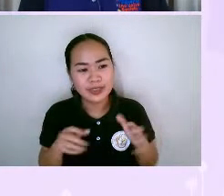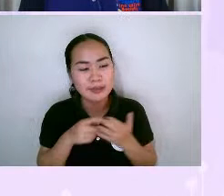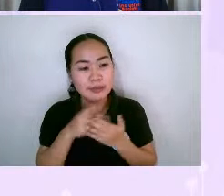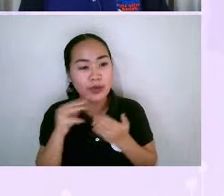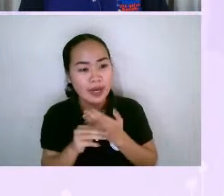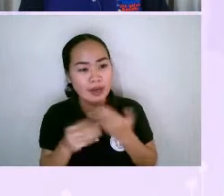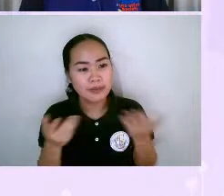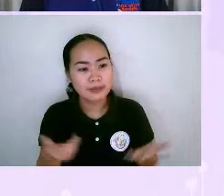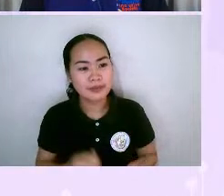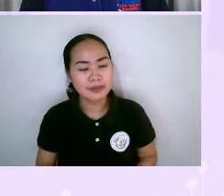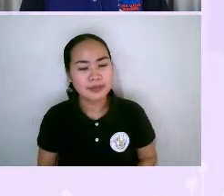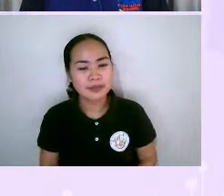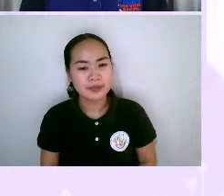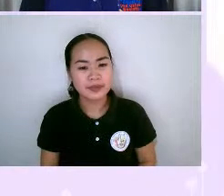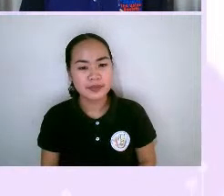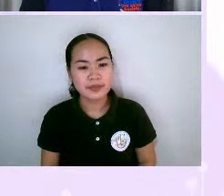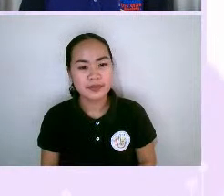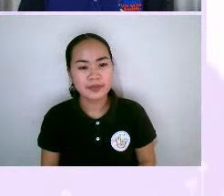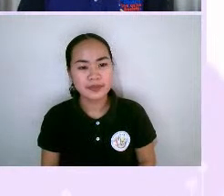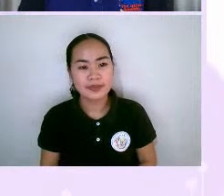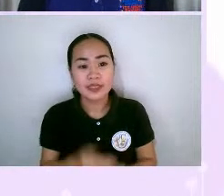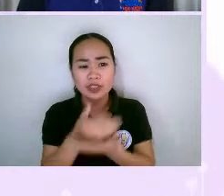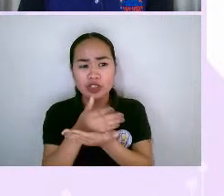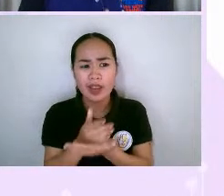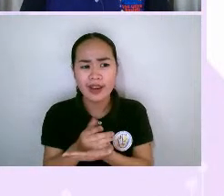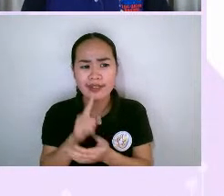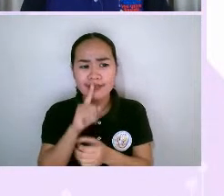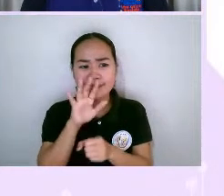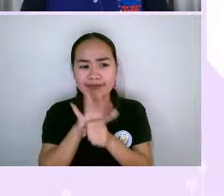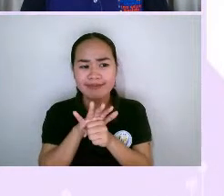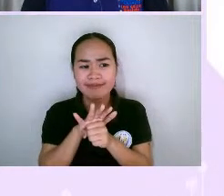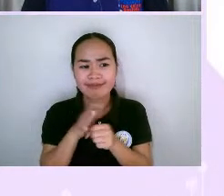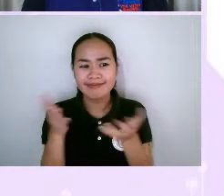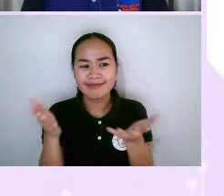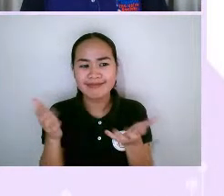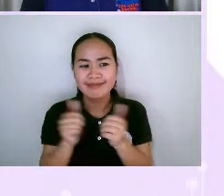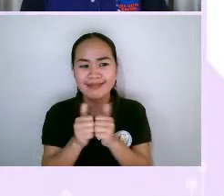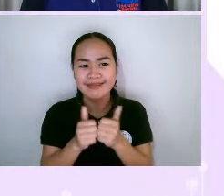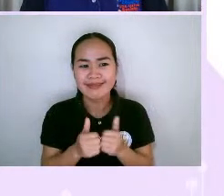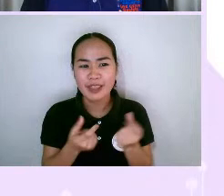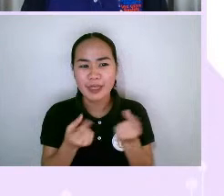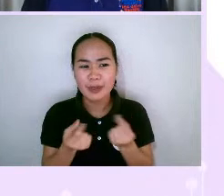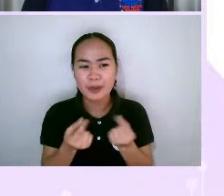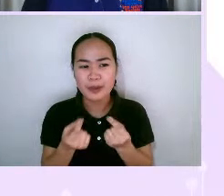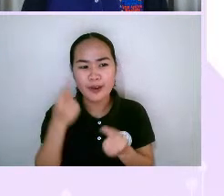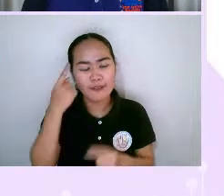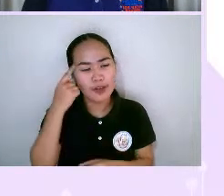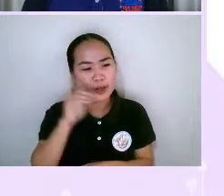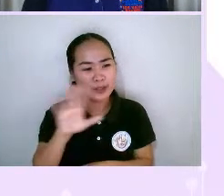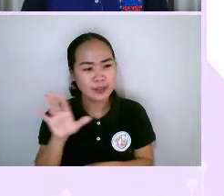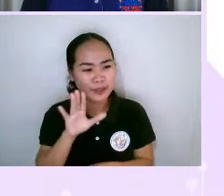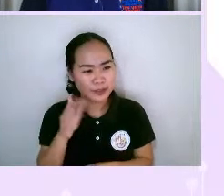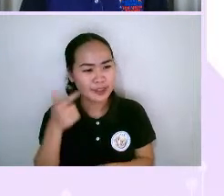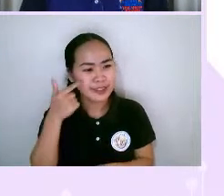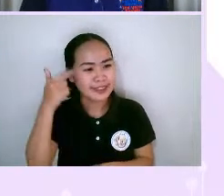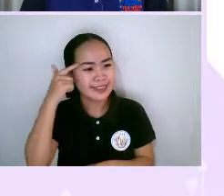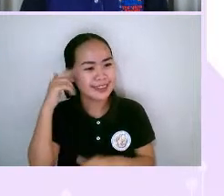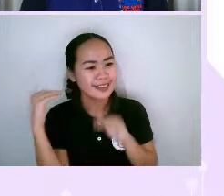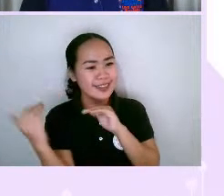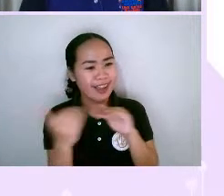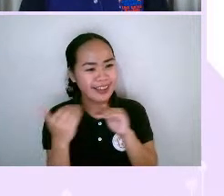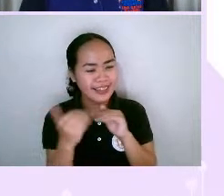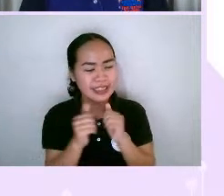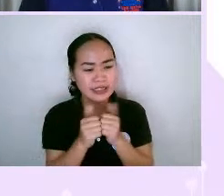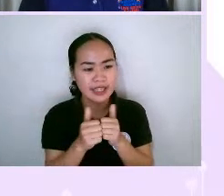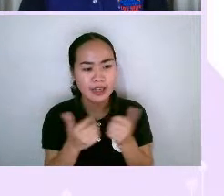no, share with us your commitment, yung mga magagawa niyo po para makamit natin ang gender equality. Let's go